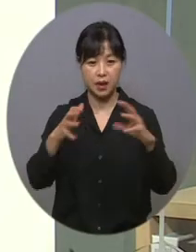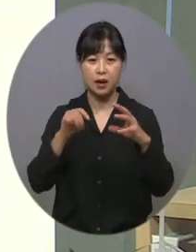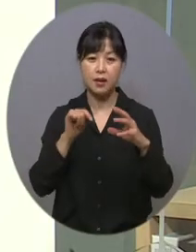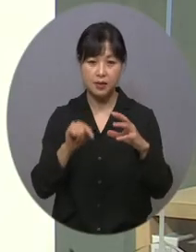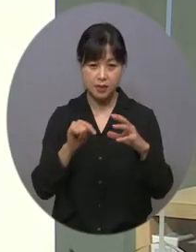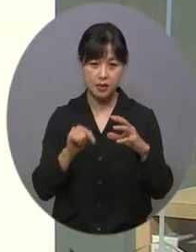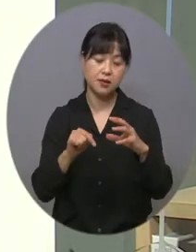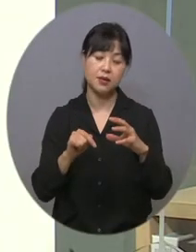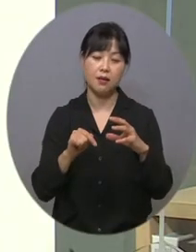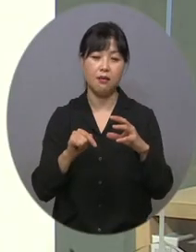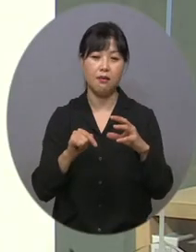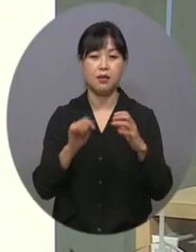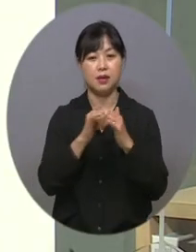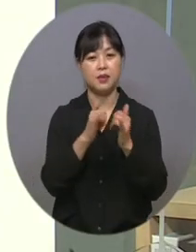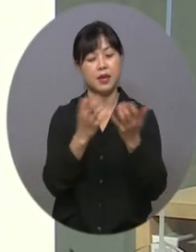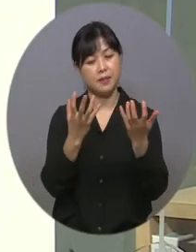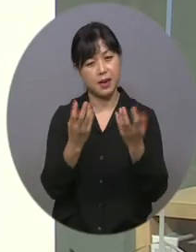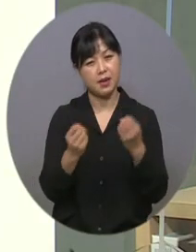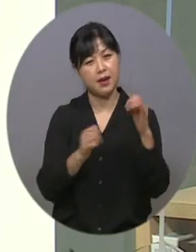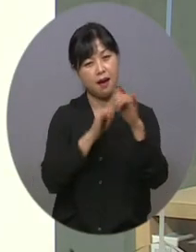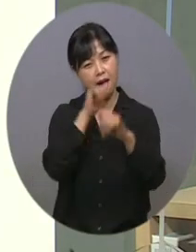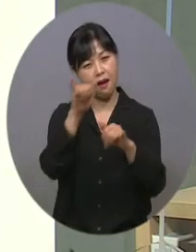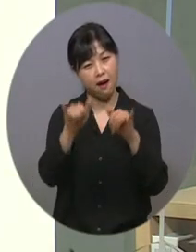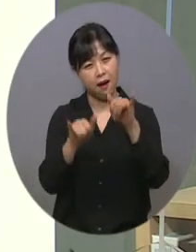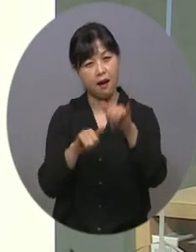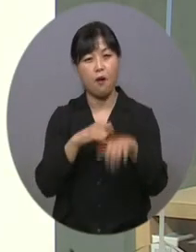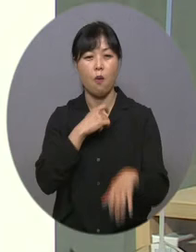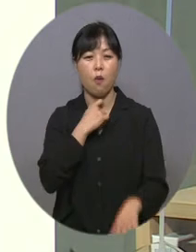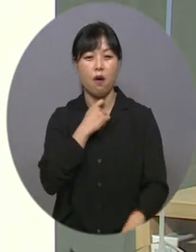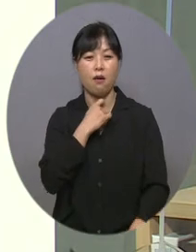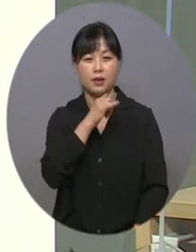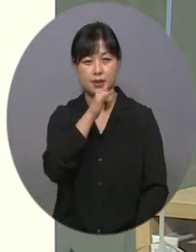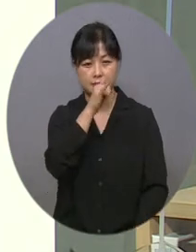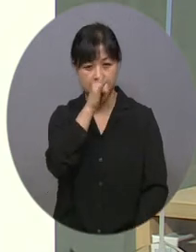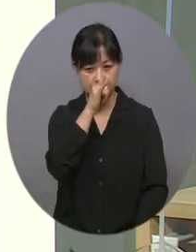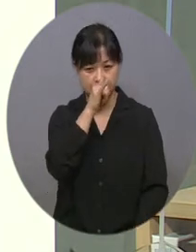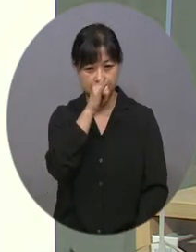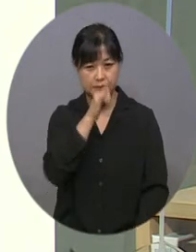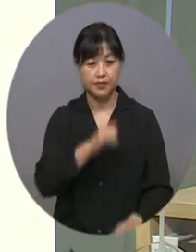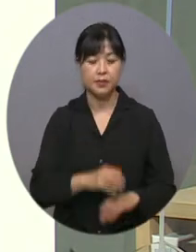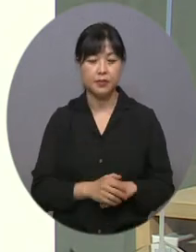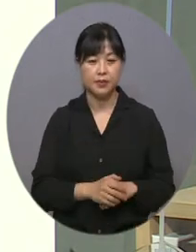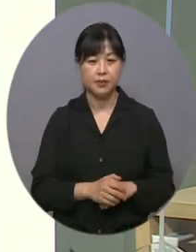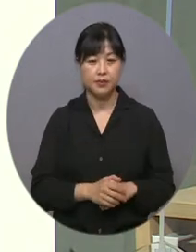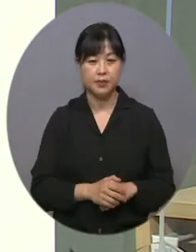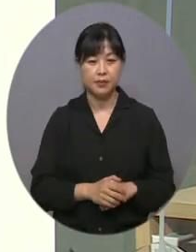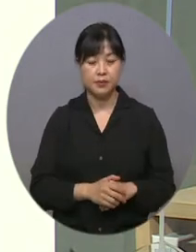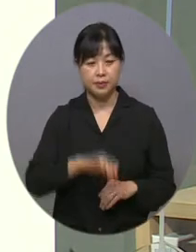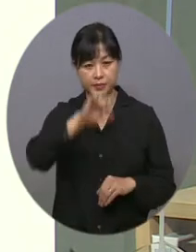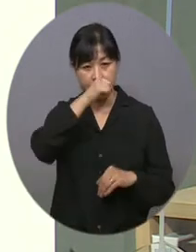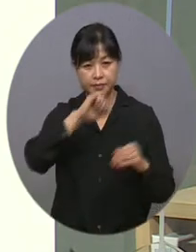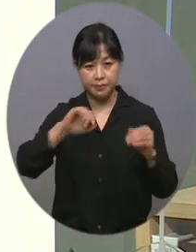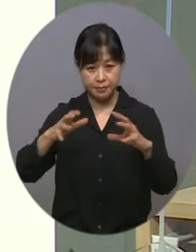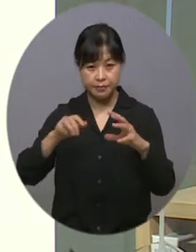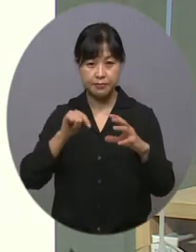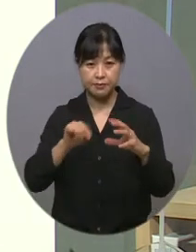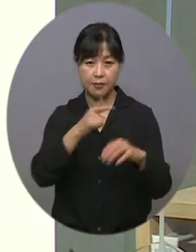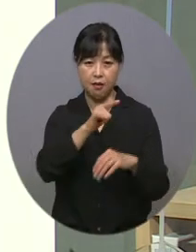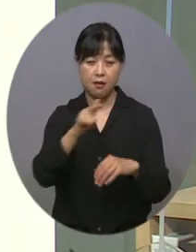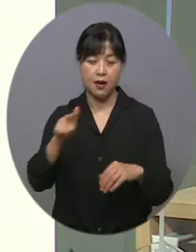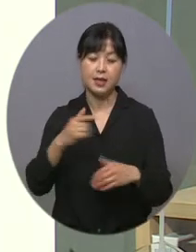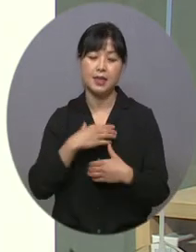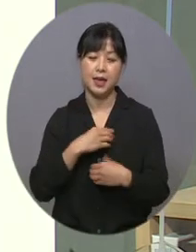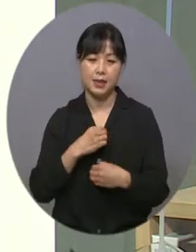많은 사람들이 가고 싶어 해요. 예. 그런데 과연 아프리카에 무슨 여러 가지